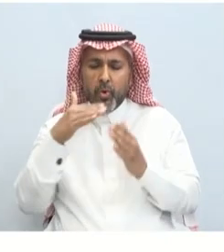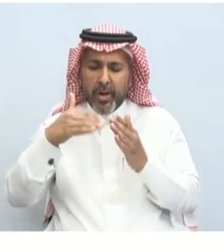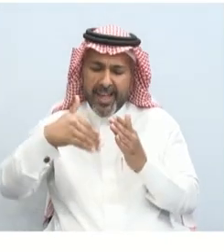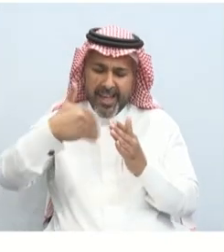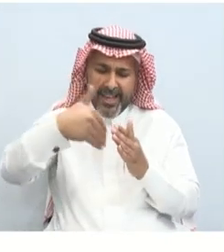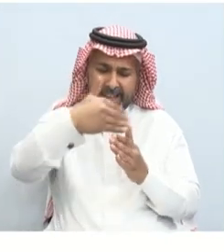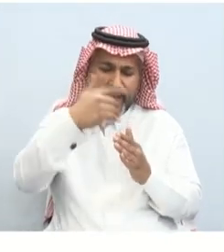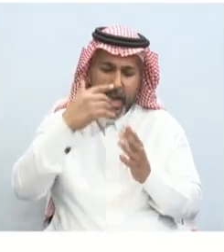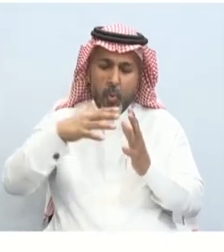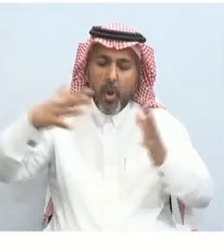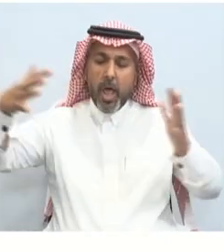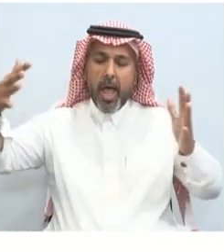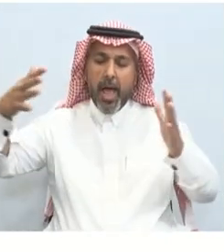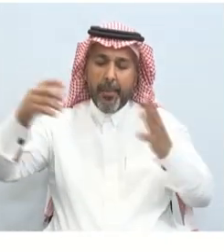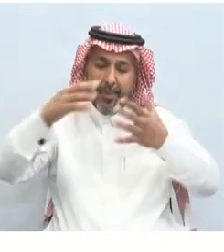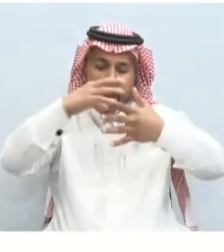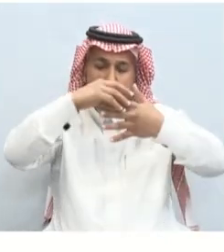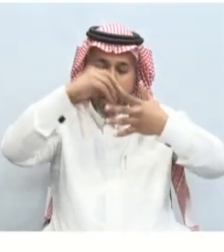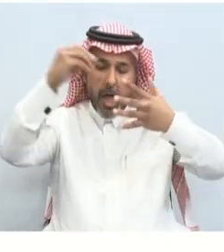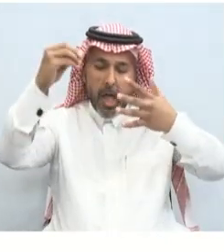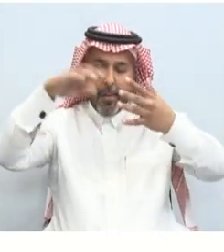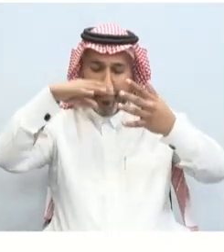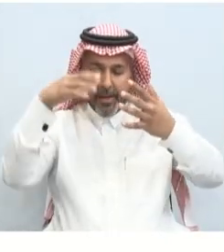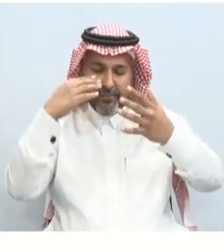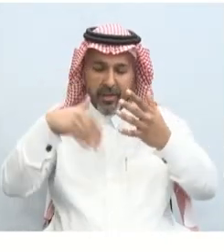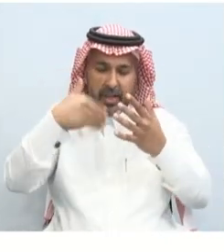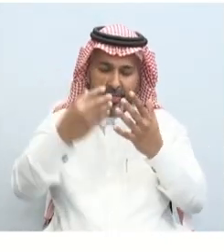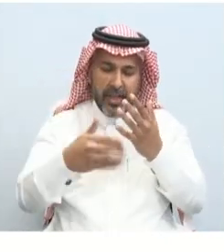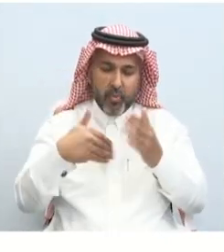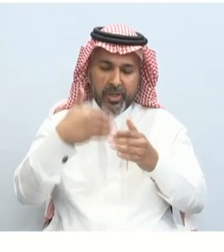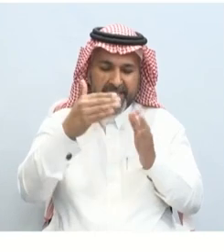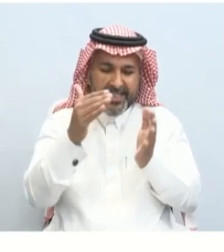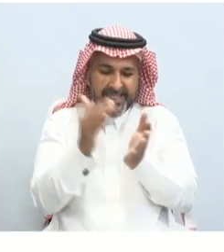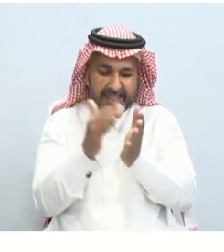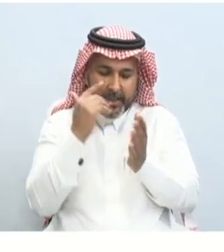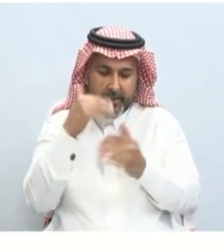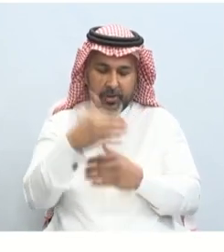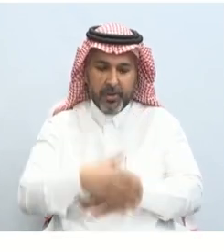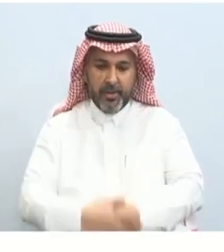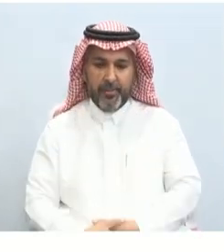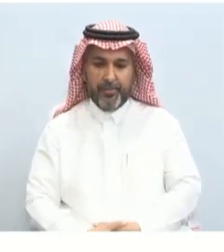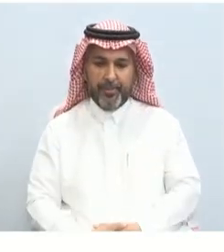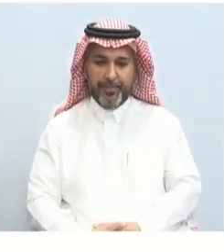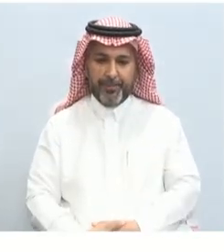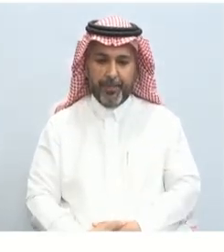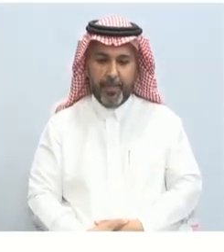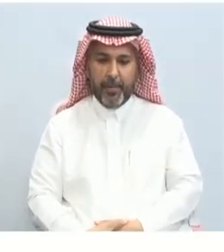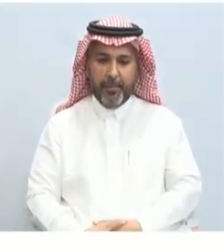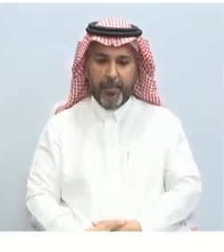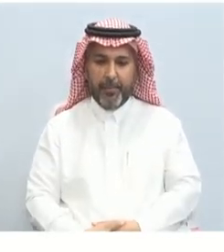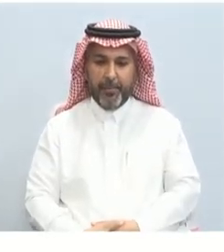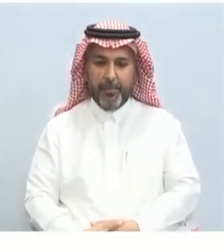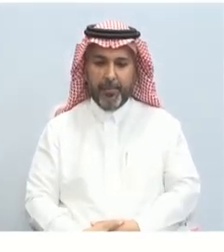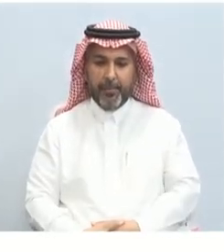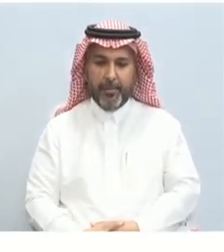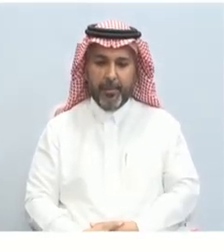قضيه عامه الى قضيه جديده او هو بوجه عام الانتقال